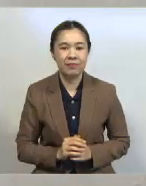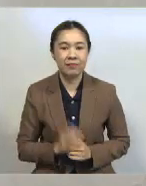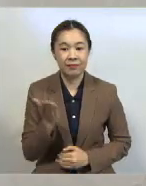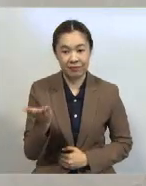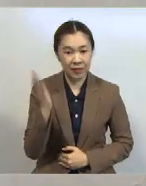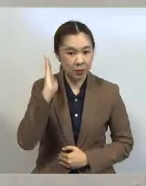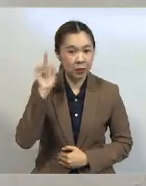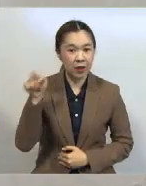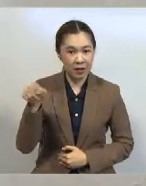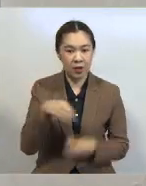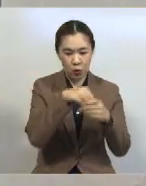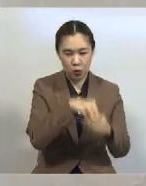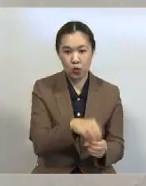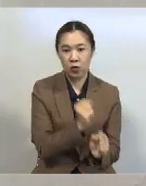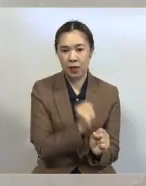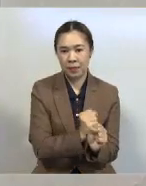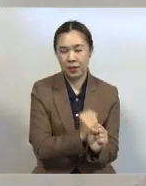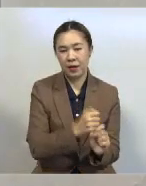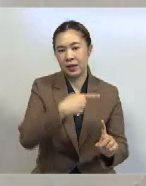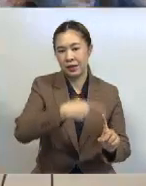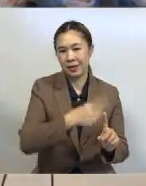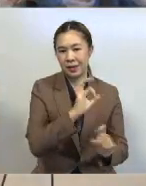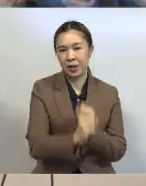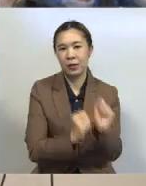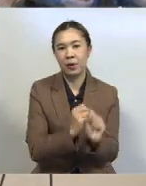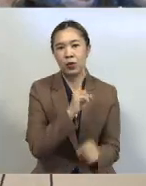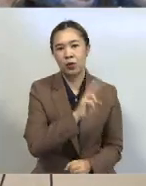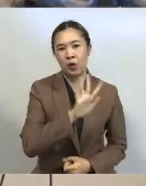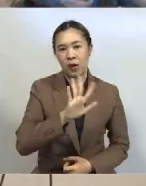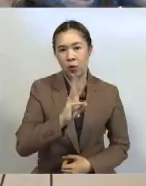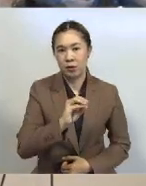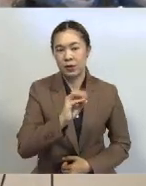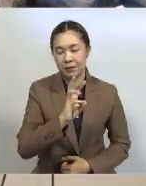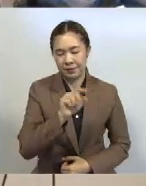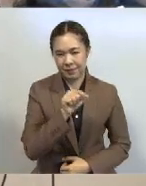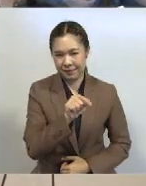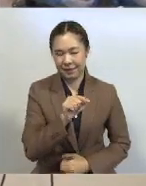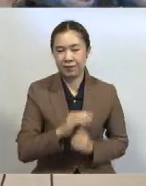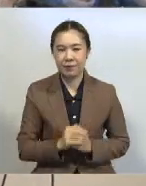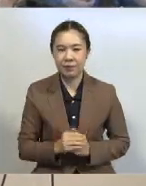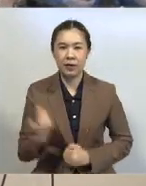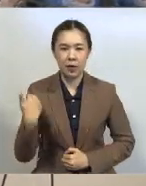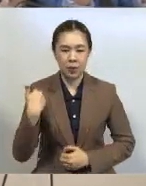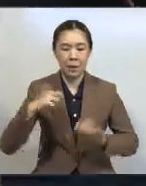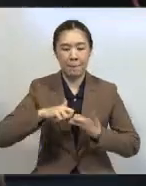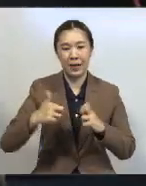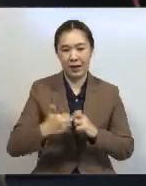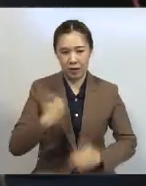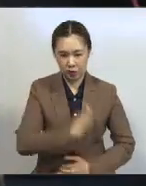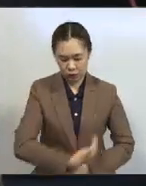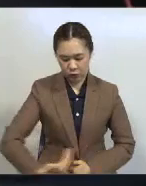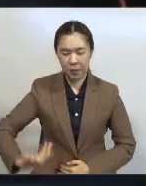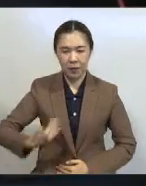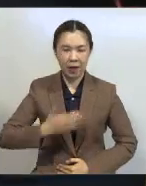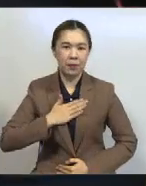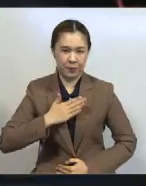น้าวิเชียรทำงานในพื้นที่มาตั้งแต่เดือนกันยายนปี2560เนี่ยนะคะหัวหน้าวิเชียรเขาบอกว่าเขามีปัญหาเรื่องของสุขภา